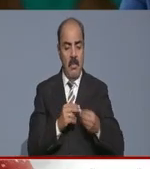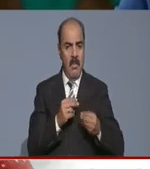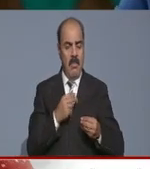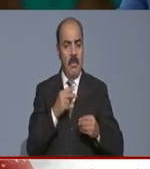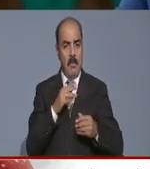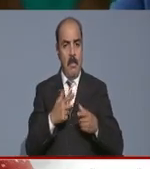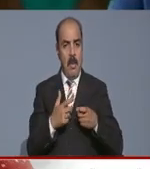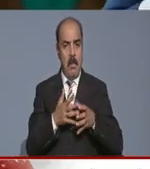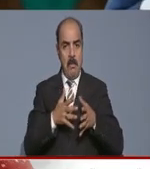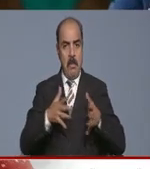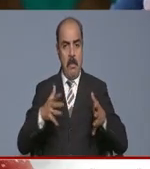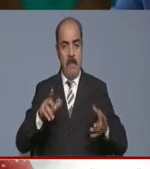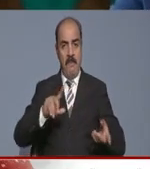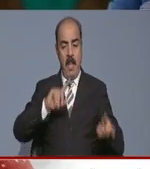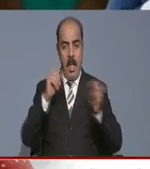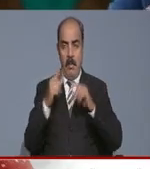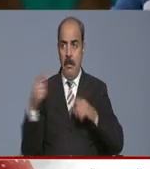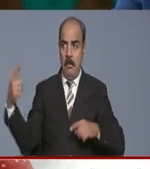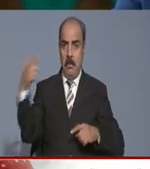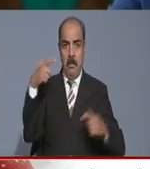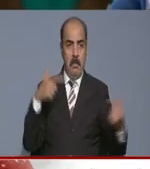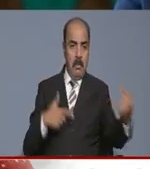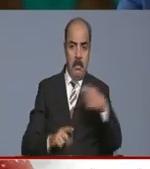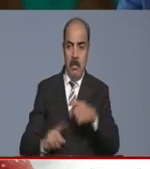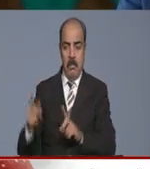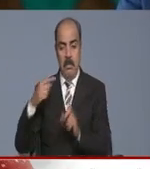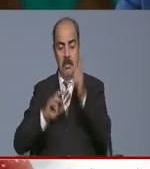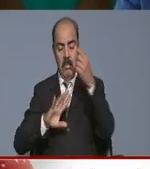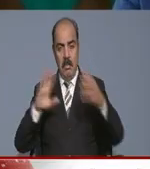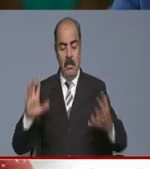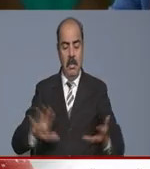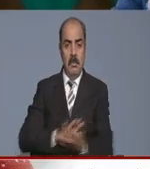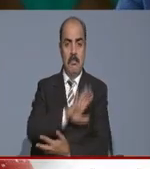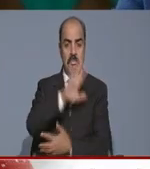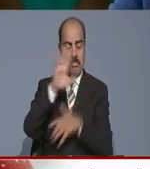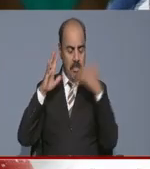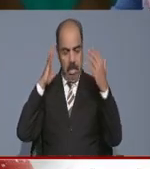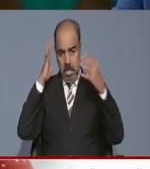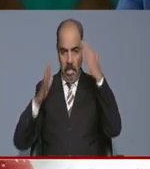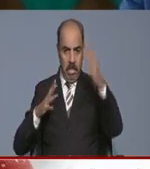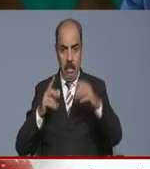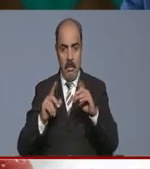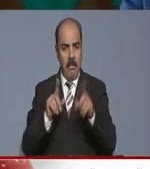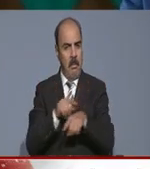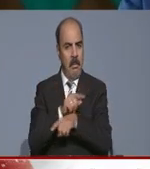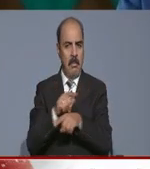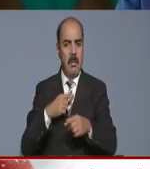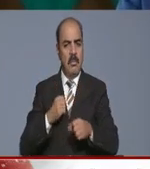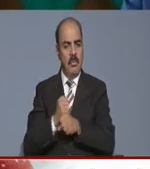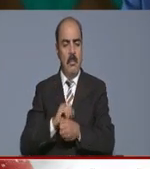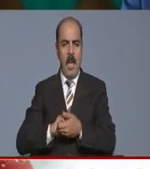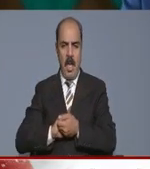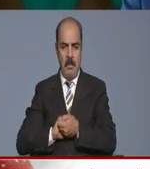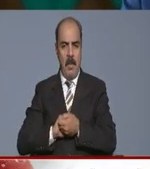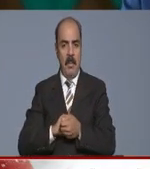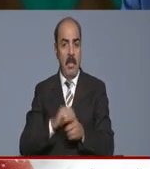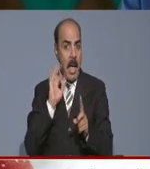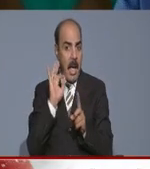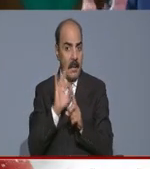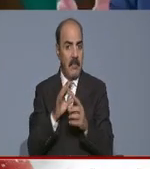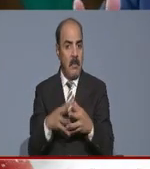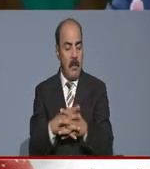حرب عالمية، من الأساسي أن نسترجع قدرتنا للعمل نحو أهدافنا المشتركة.